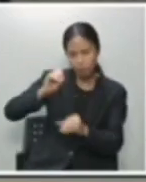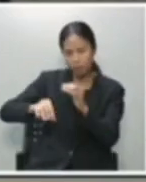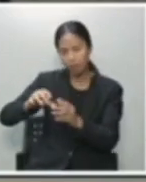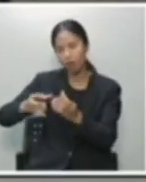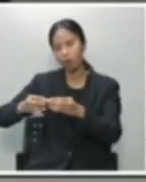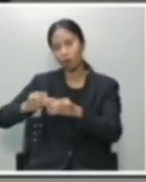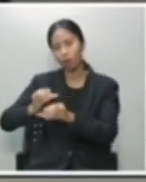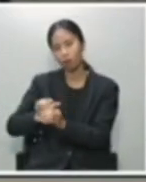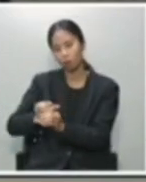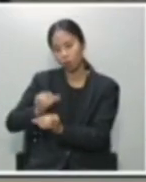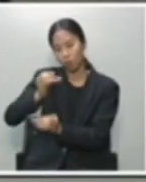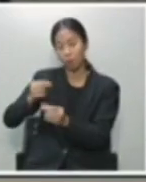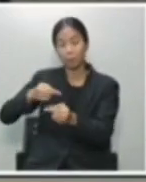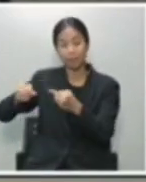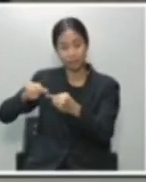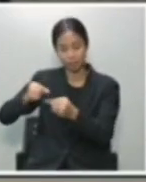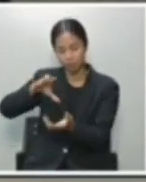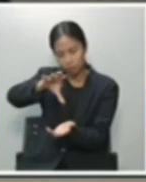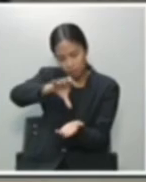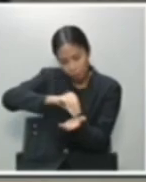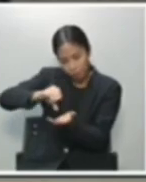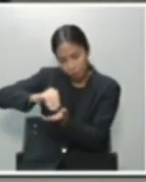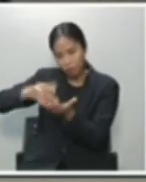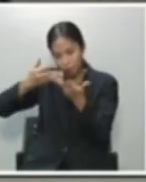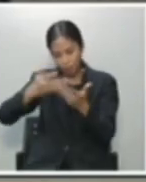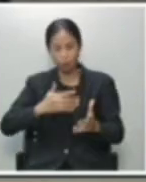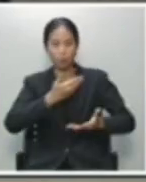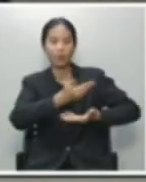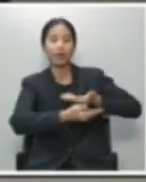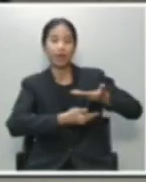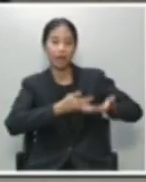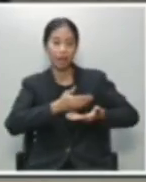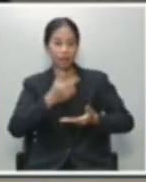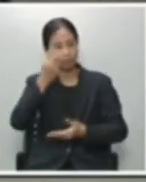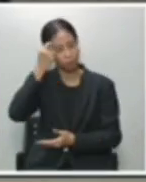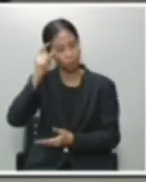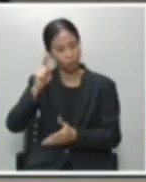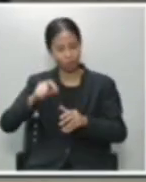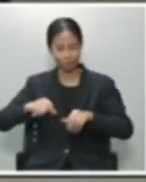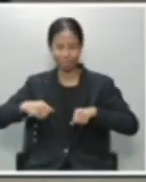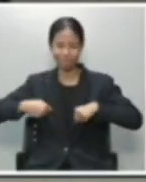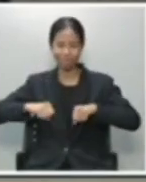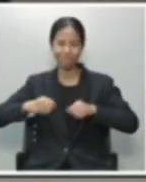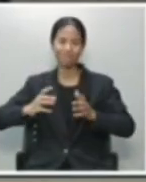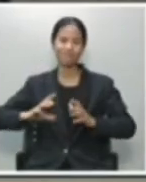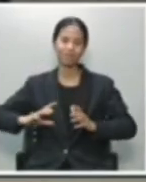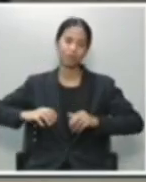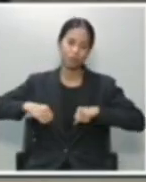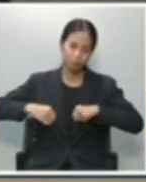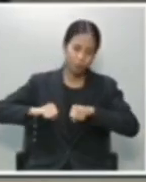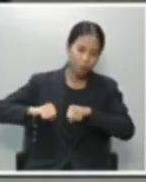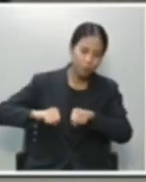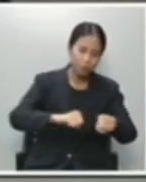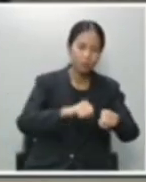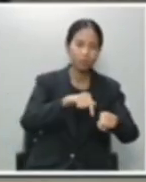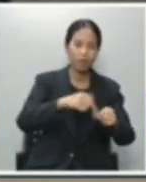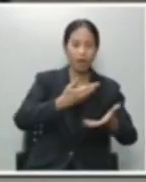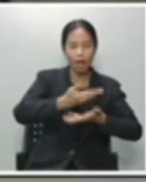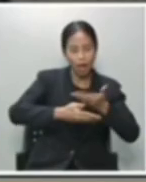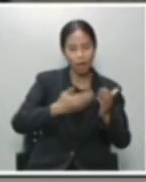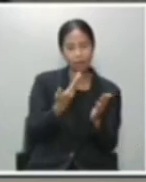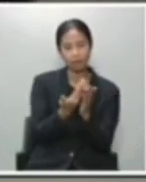ดพลาสติกไปขายที่ร้านขายของเก่าวันละ 3-4 ซาเล้งก็ได้เงินประมาณวันละ 3-400 บาท